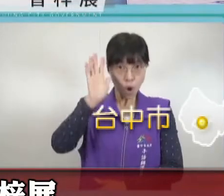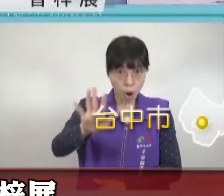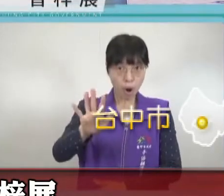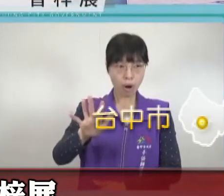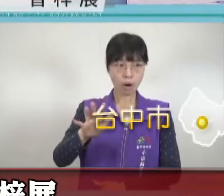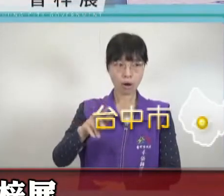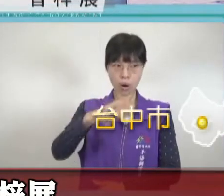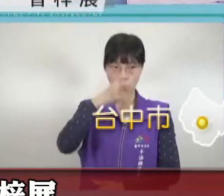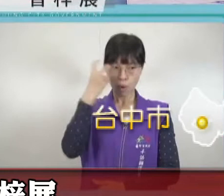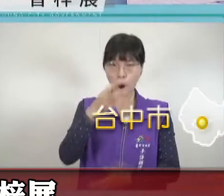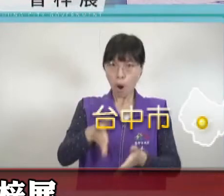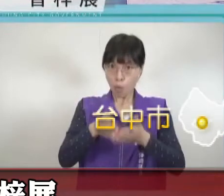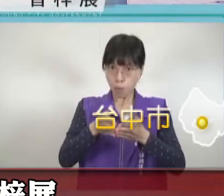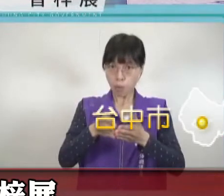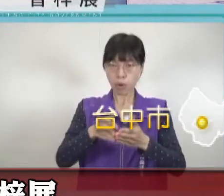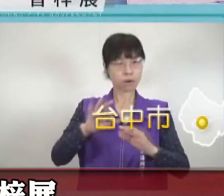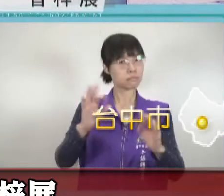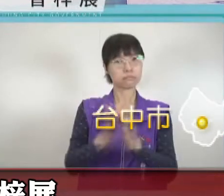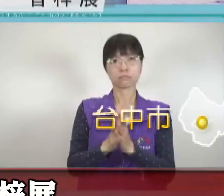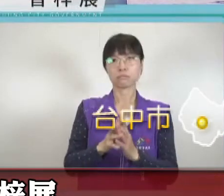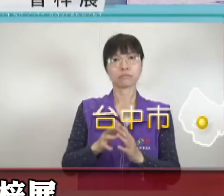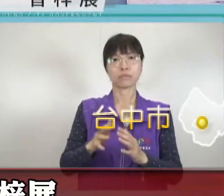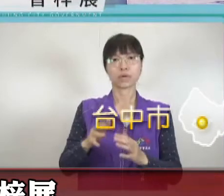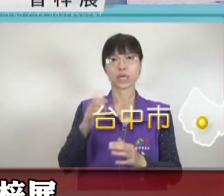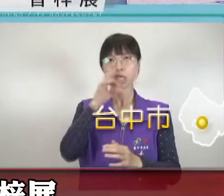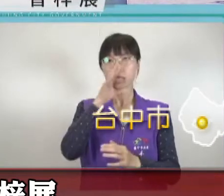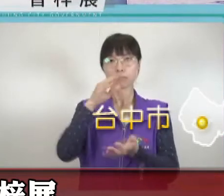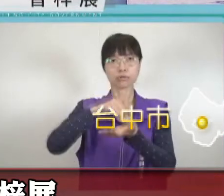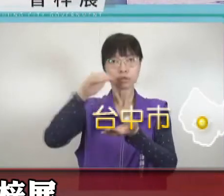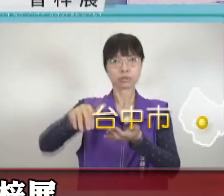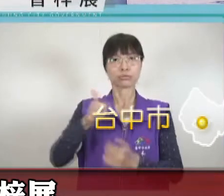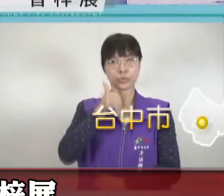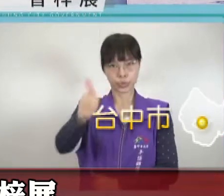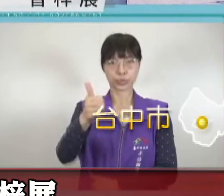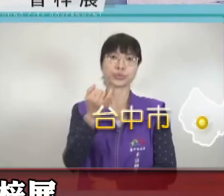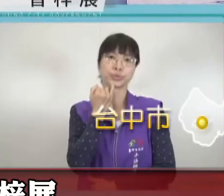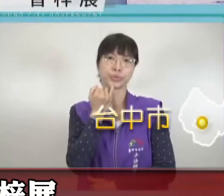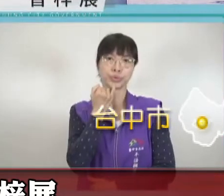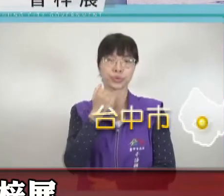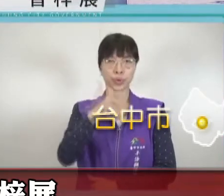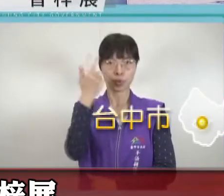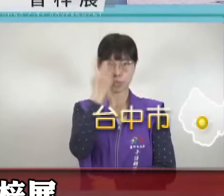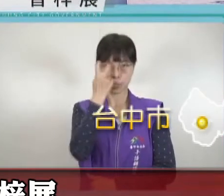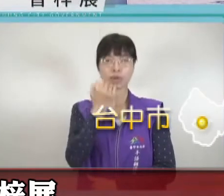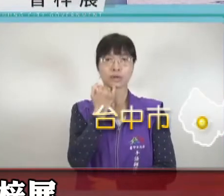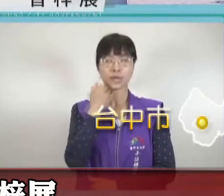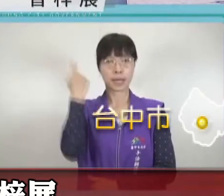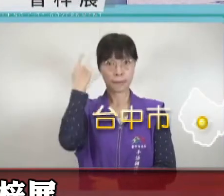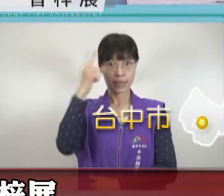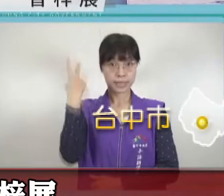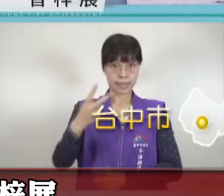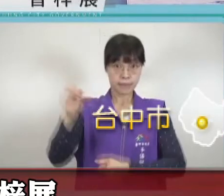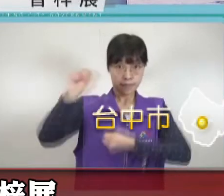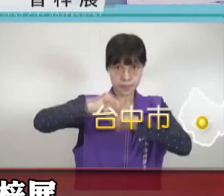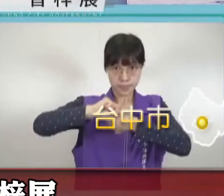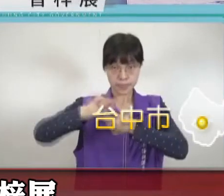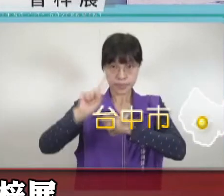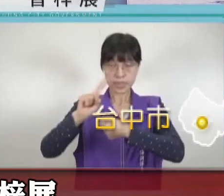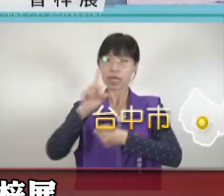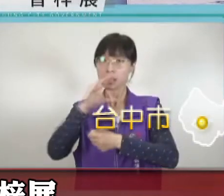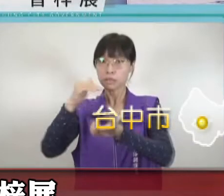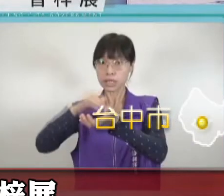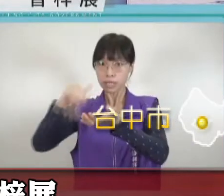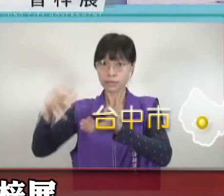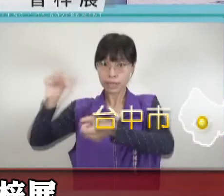需要做快筛的话，都可以来布力台中医院做这个快筛。那明天呢，我们也增加除了布力台中医